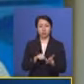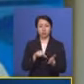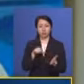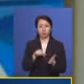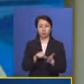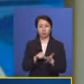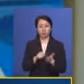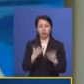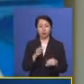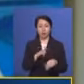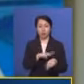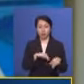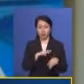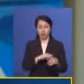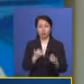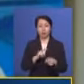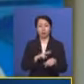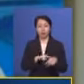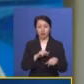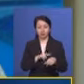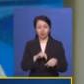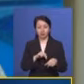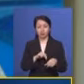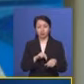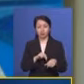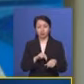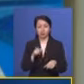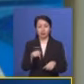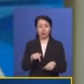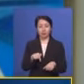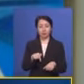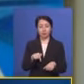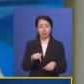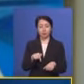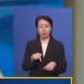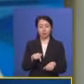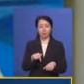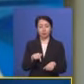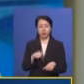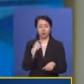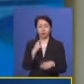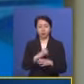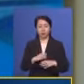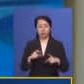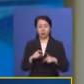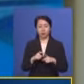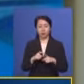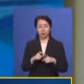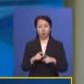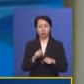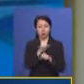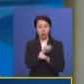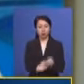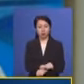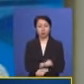отделение полиции, сейчас полиции, и там мы проводили развод, один человек остается,